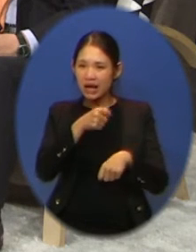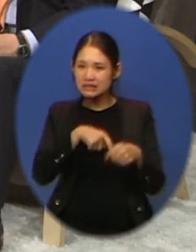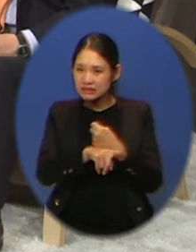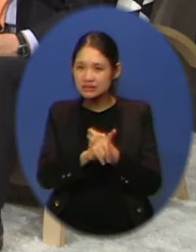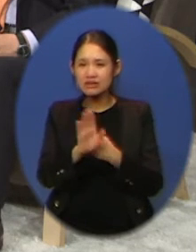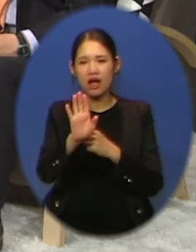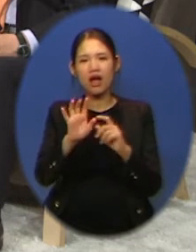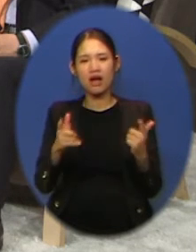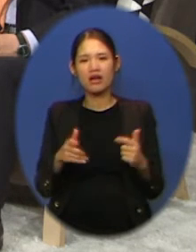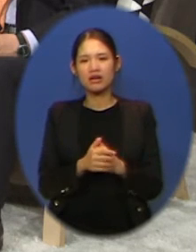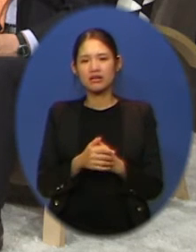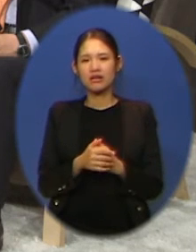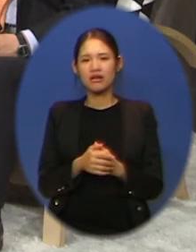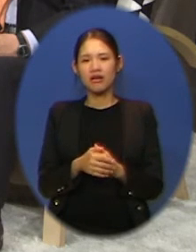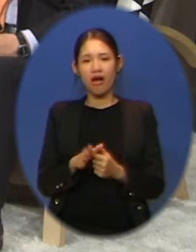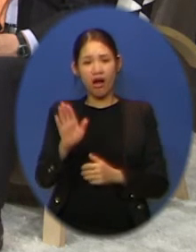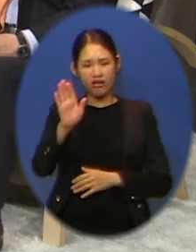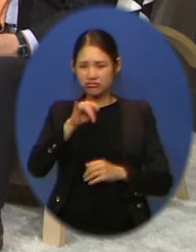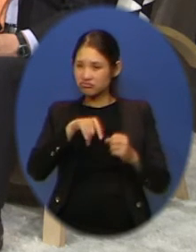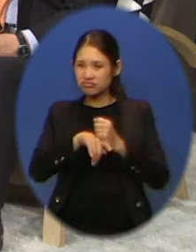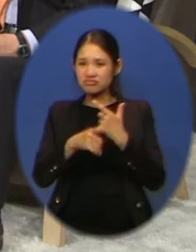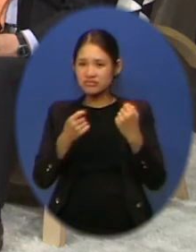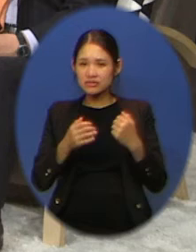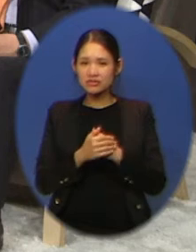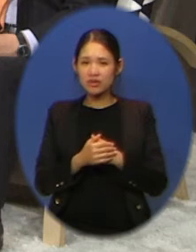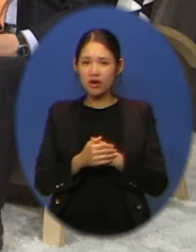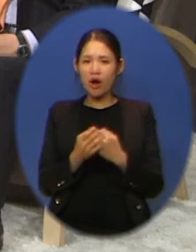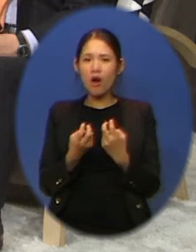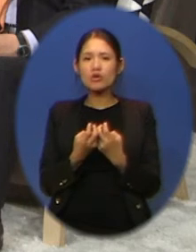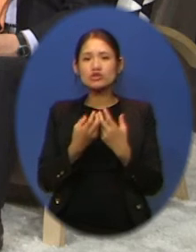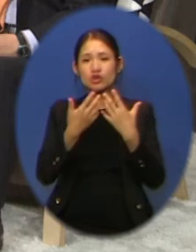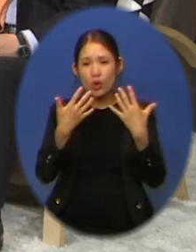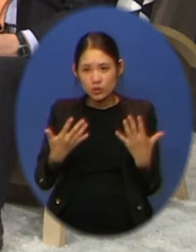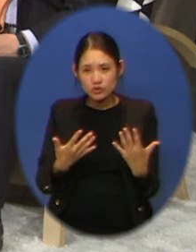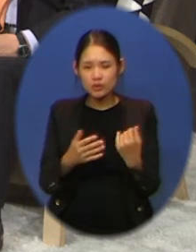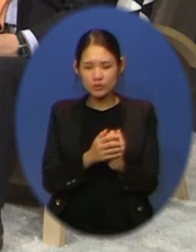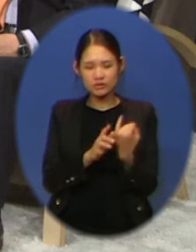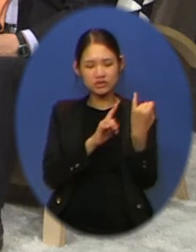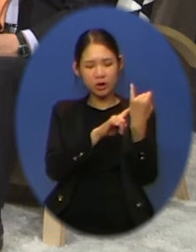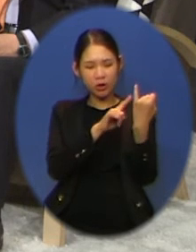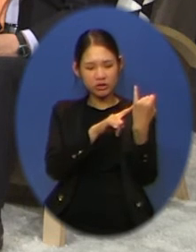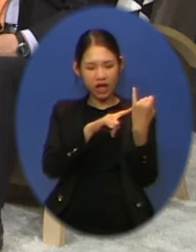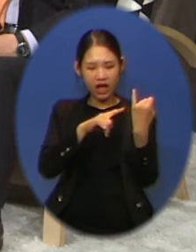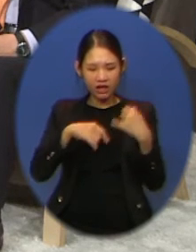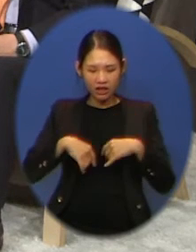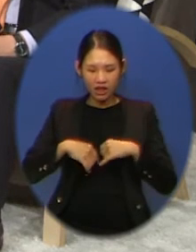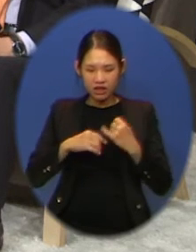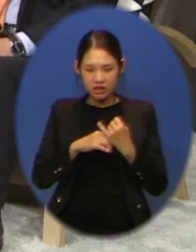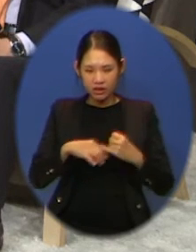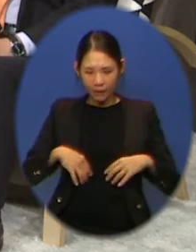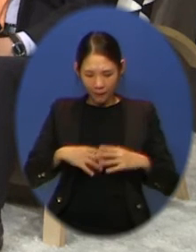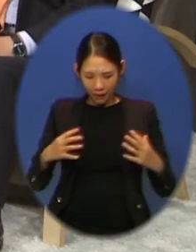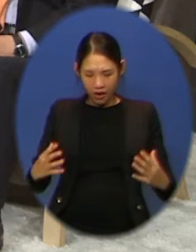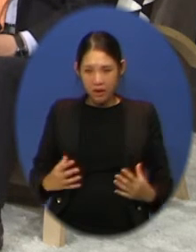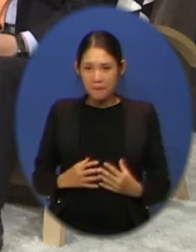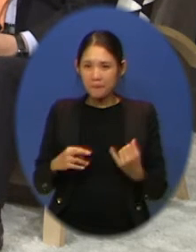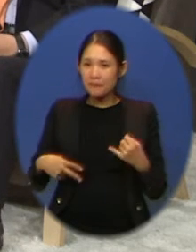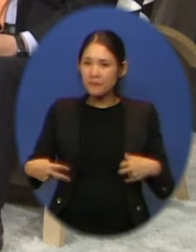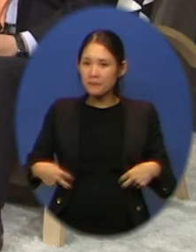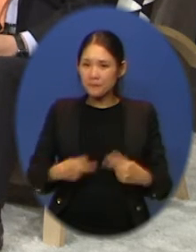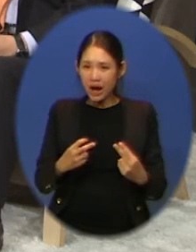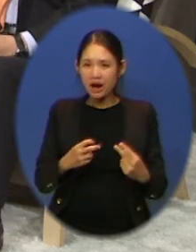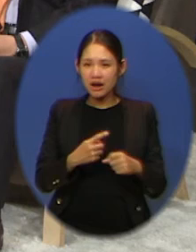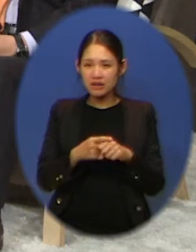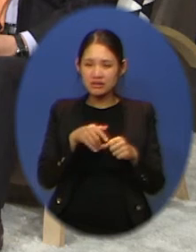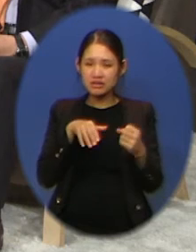예. 그러니까 펄펄 뛰었죠. 낙태할 수 없이 낙태하는 여자를 처벌하다니 그럼 사형시키겠다는 거야 뭐냐. 그냥 그때